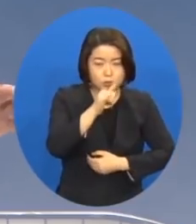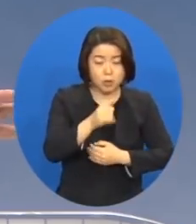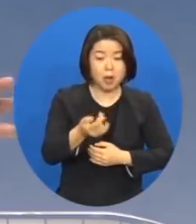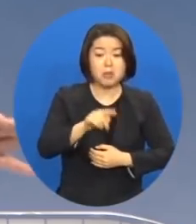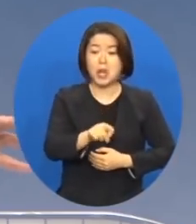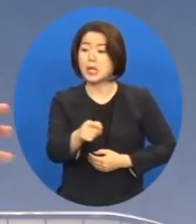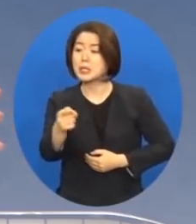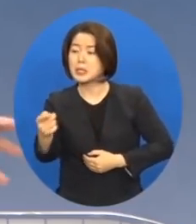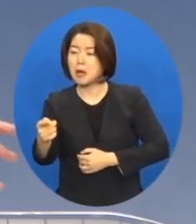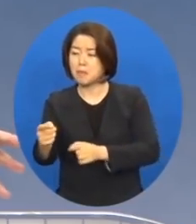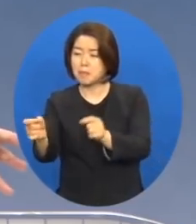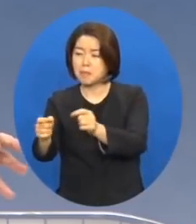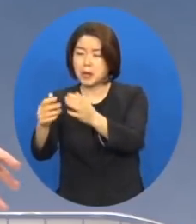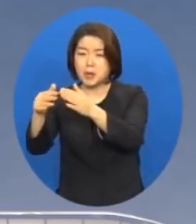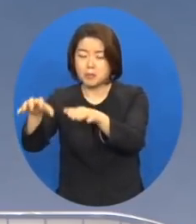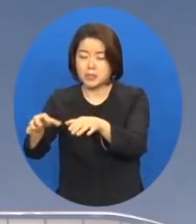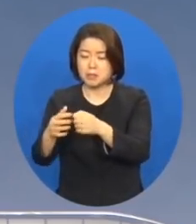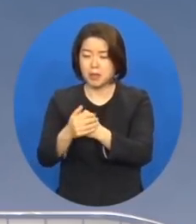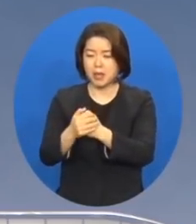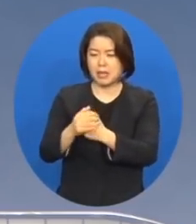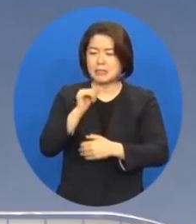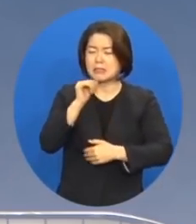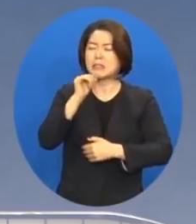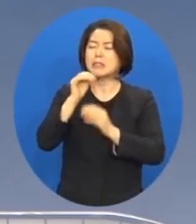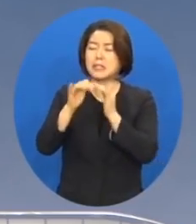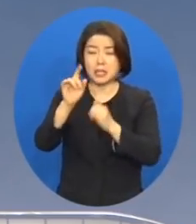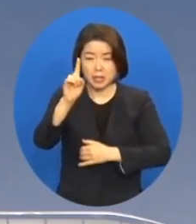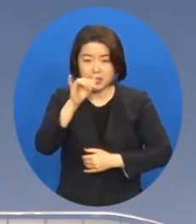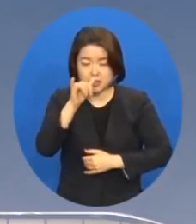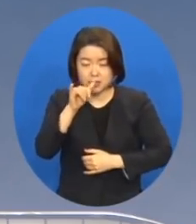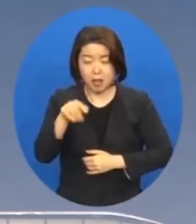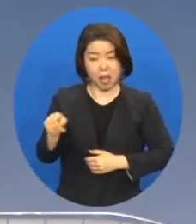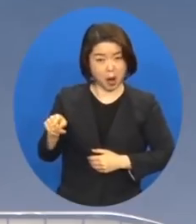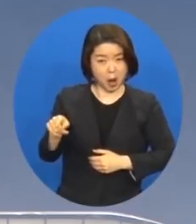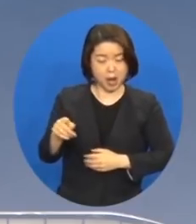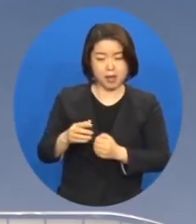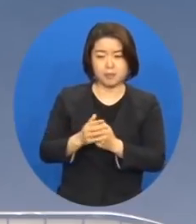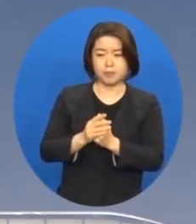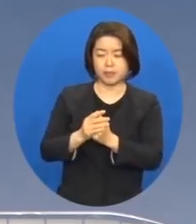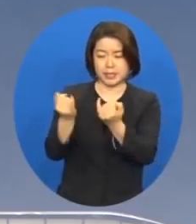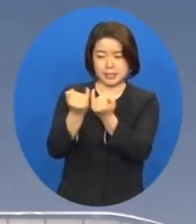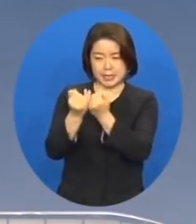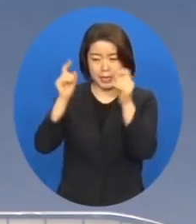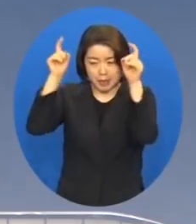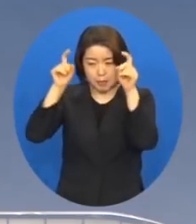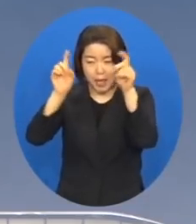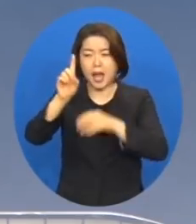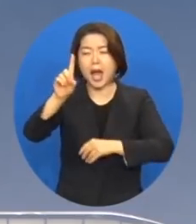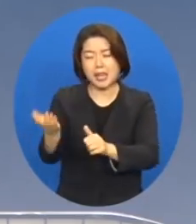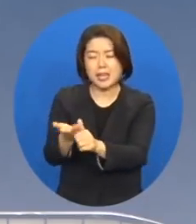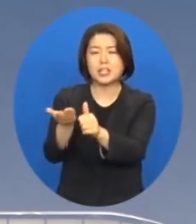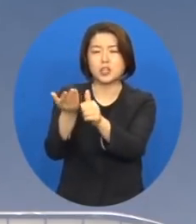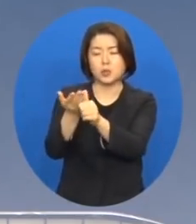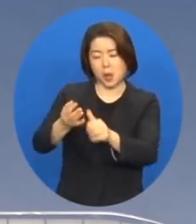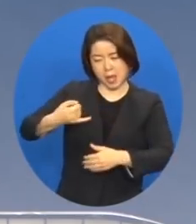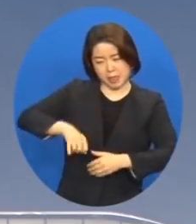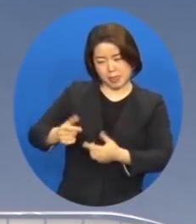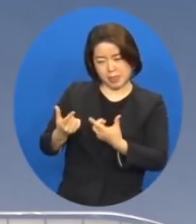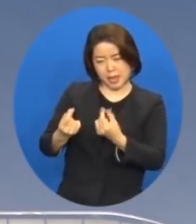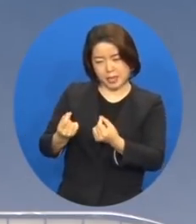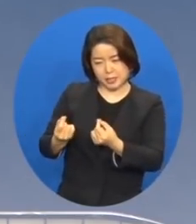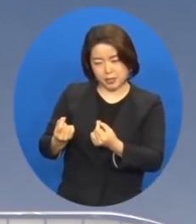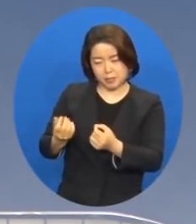옆집에 아주 가난한 사람이 한 사람이 있는데 그 사람은 암양 한 마리 기르는 사람, 딸처럼 여기는